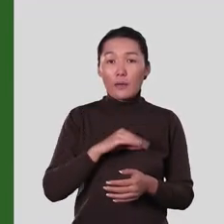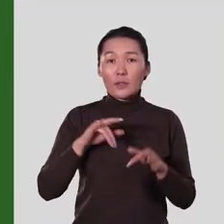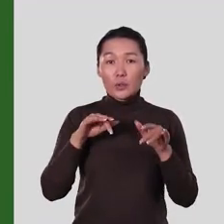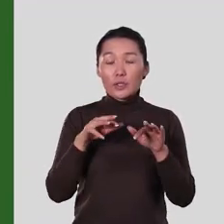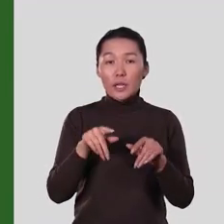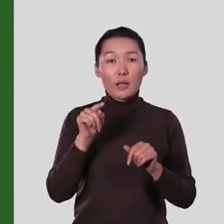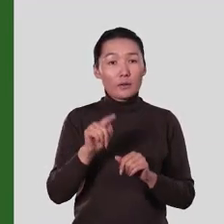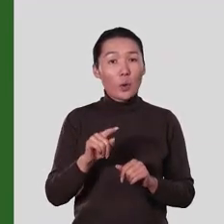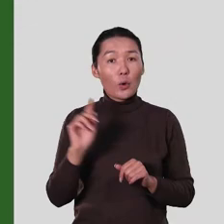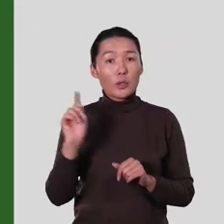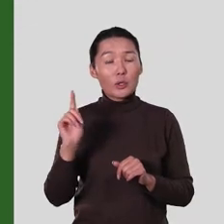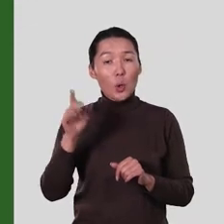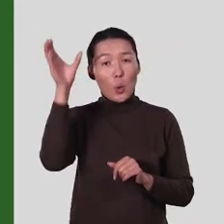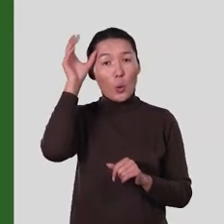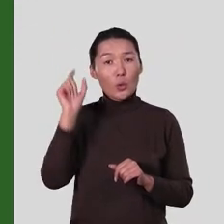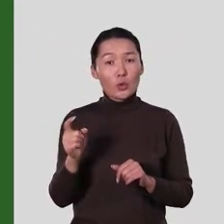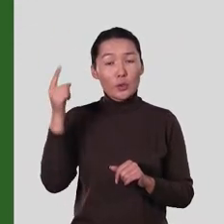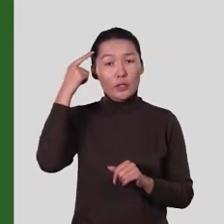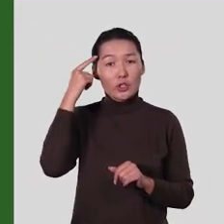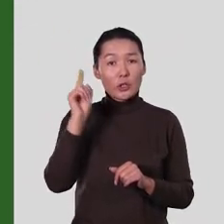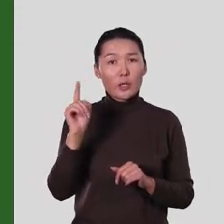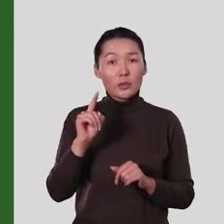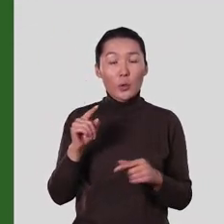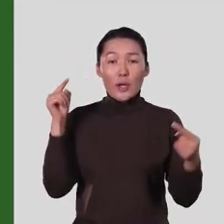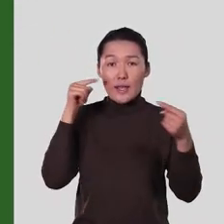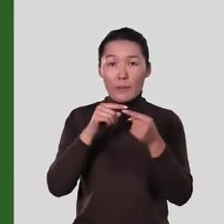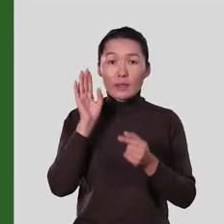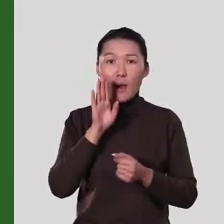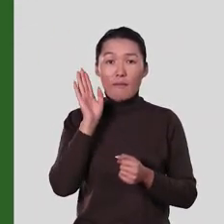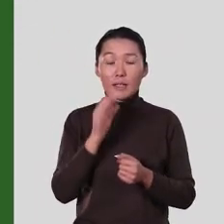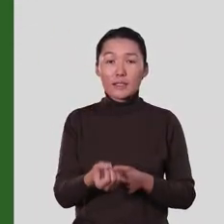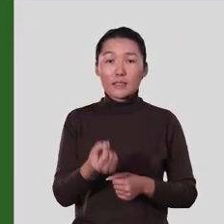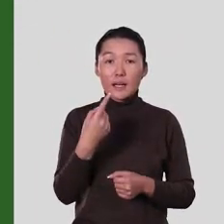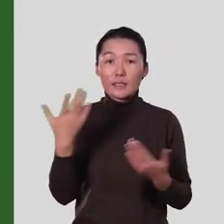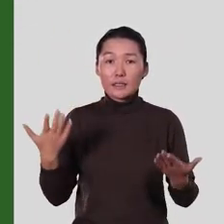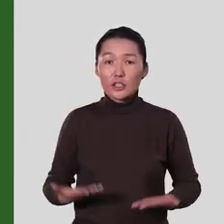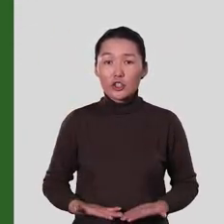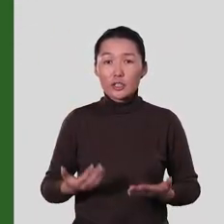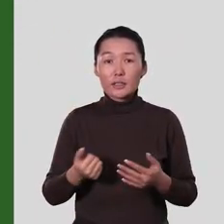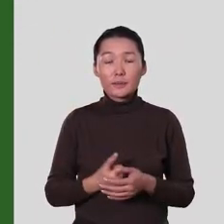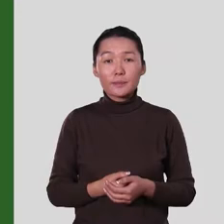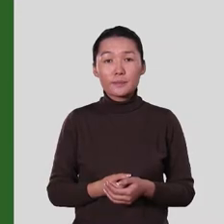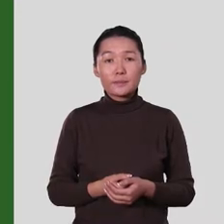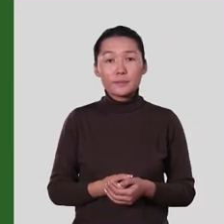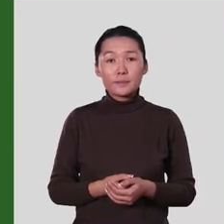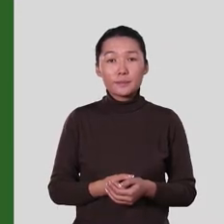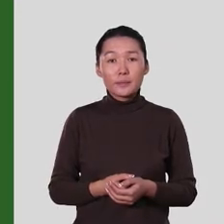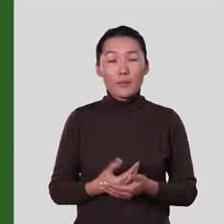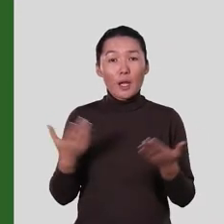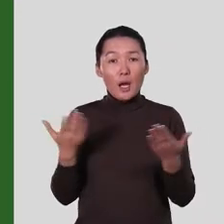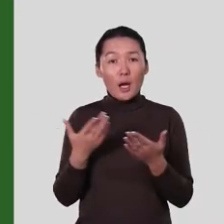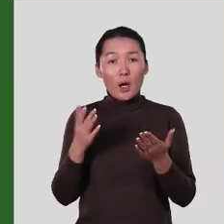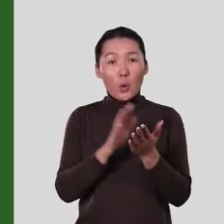что ученые считают, что именно в воде зародилась жизнь.